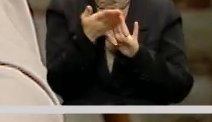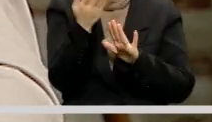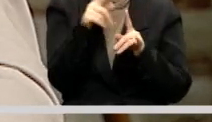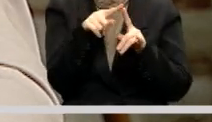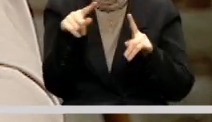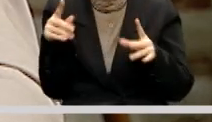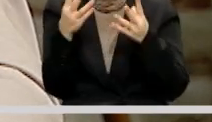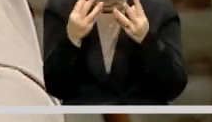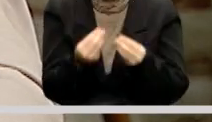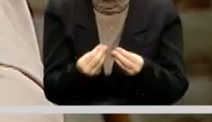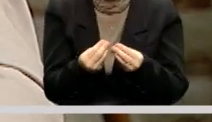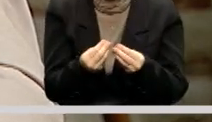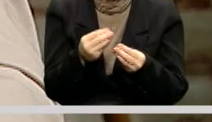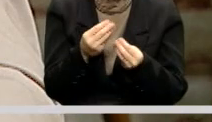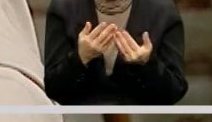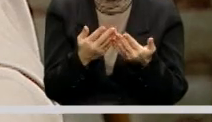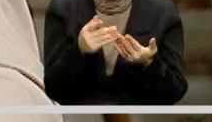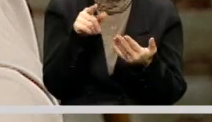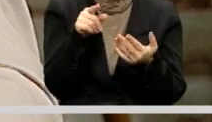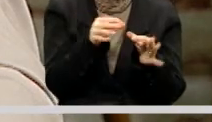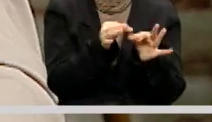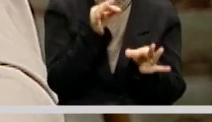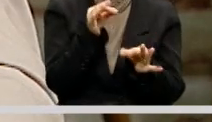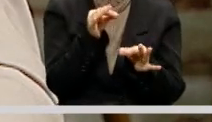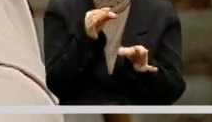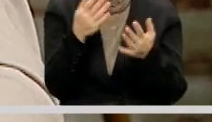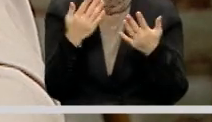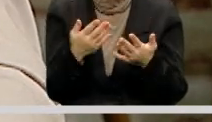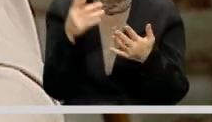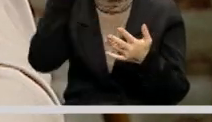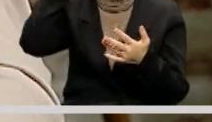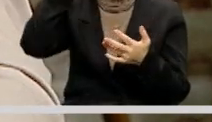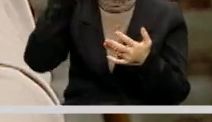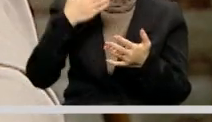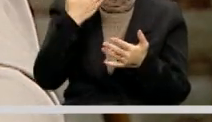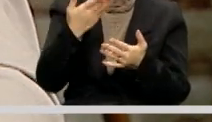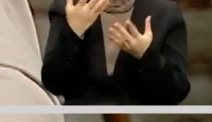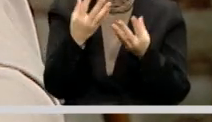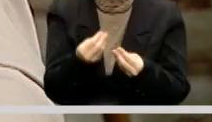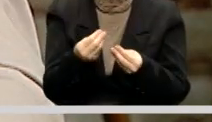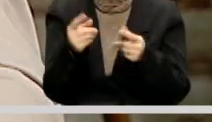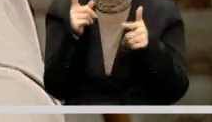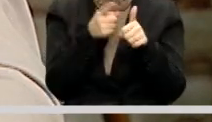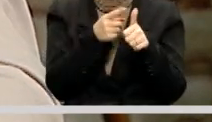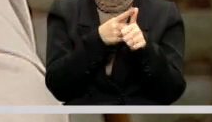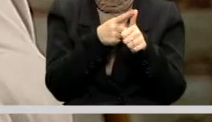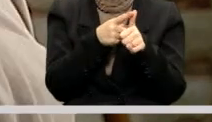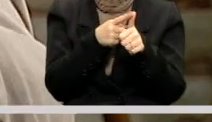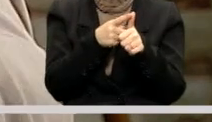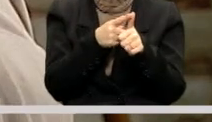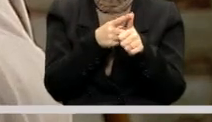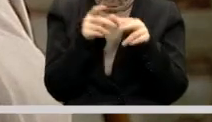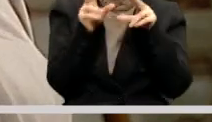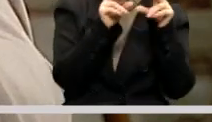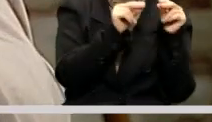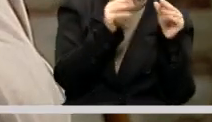süre uzamaya başladıysa o kişilere tabii ki önerilerimiz oluyor. Birincisi yatak odasını